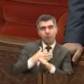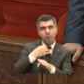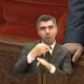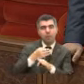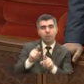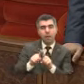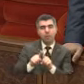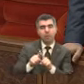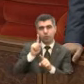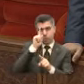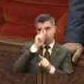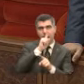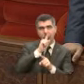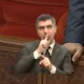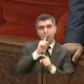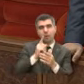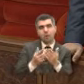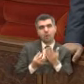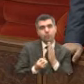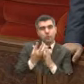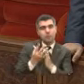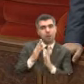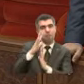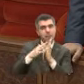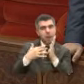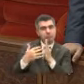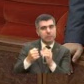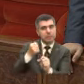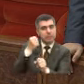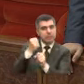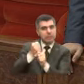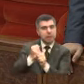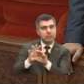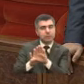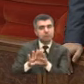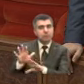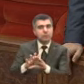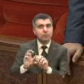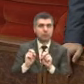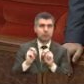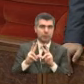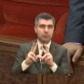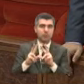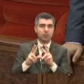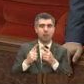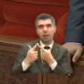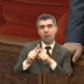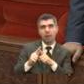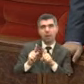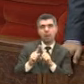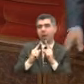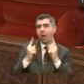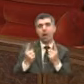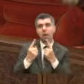ارقام مبشره. وانا كنقول لك انا البرامج اللي كتشتغل اللي كنشتغلوا عليها الى حدود اللحظه هي برامج مشجعه. طبيعي ما يمكنش